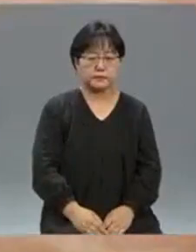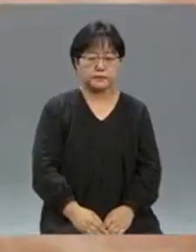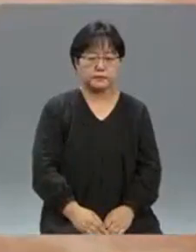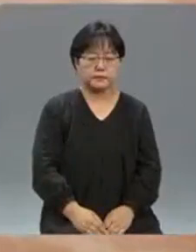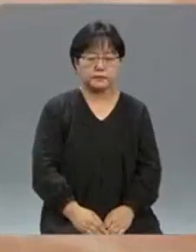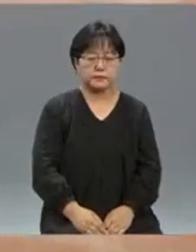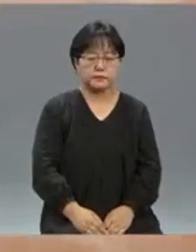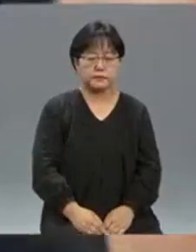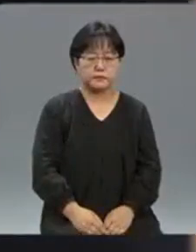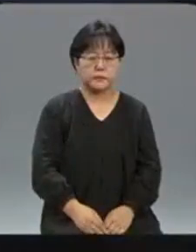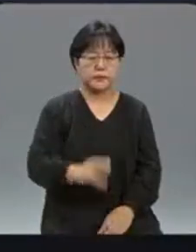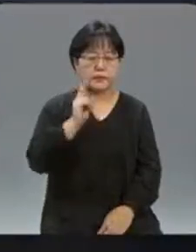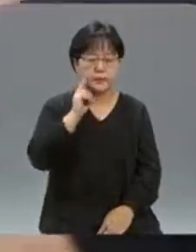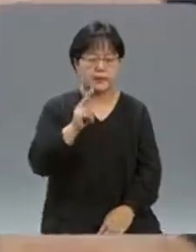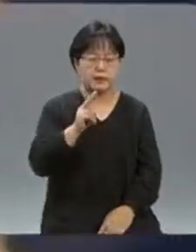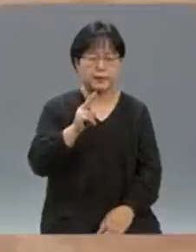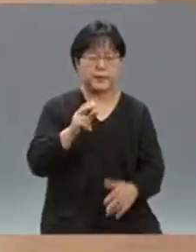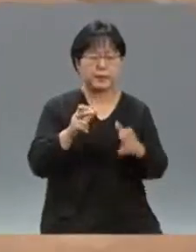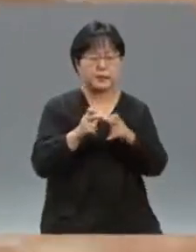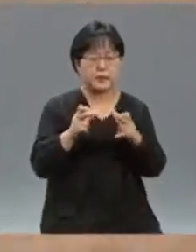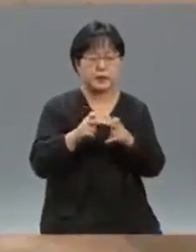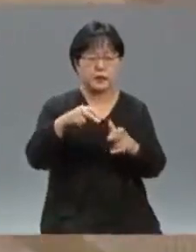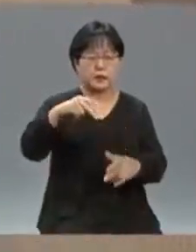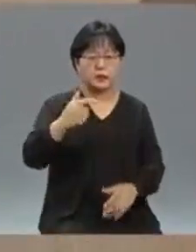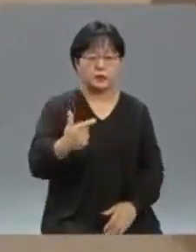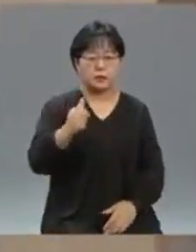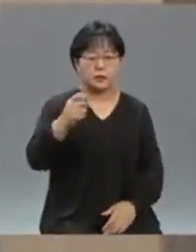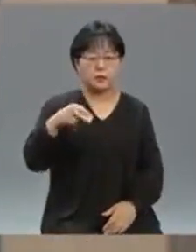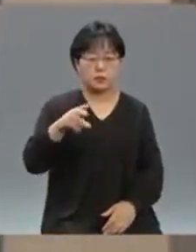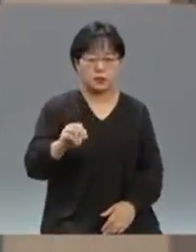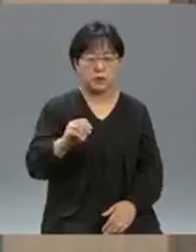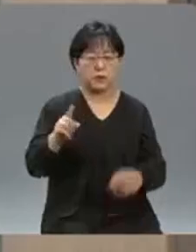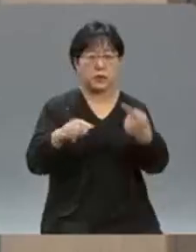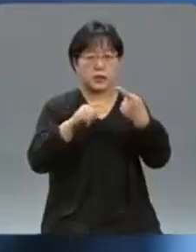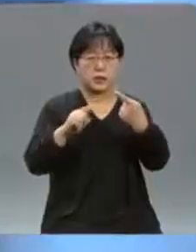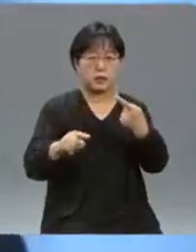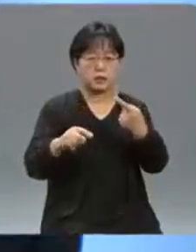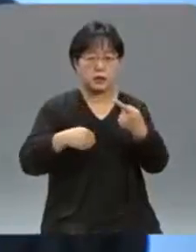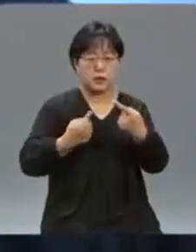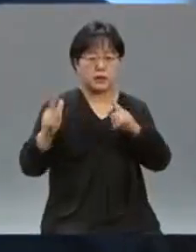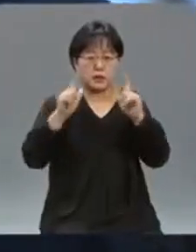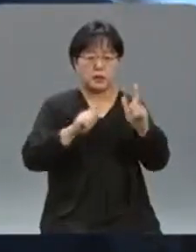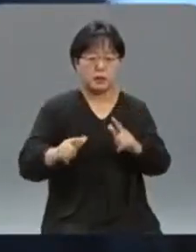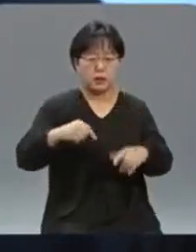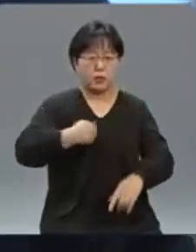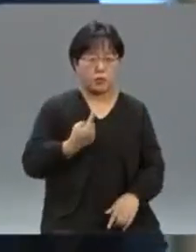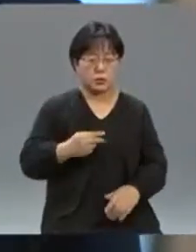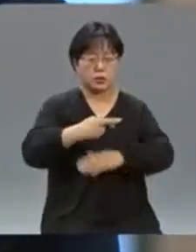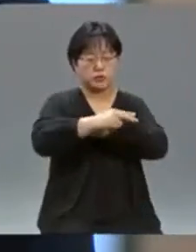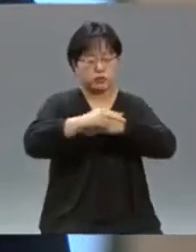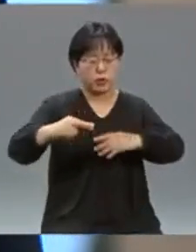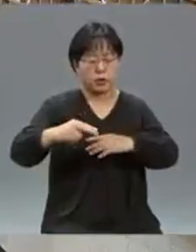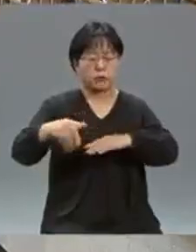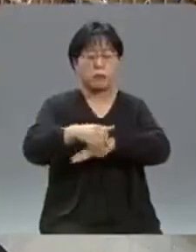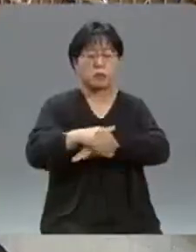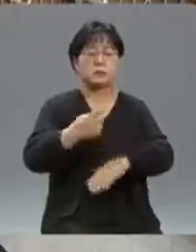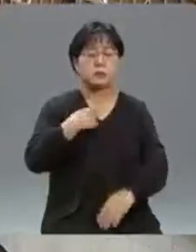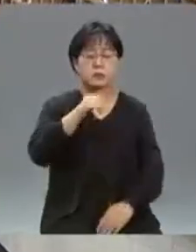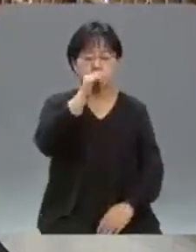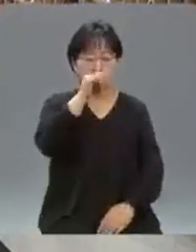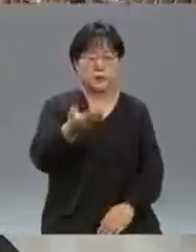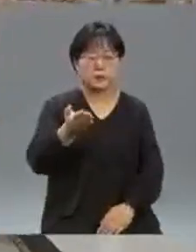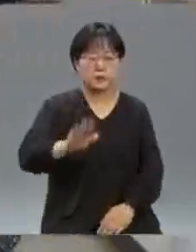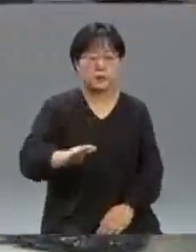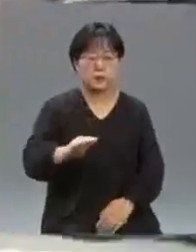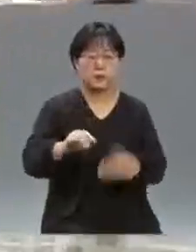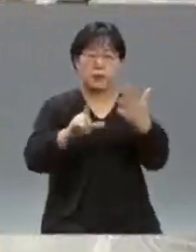주재했습니다 중증 지체장애가 있는 손호성 씨 1인 가구인 손씨는 혼자 수영장을 이용한 적도 있습니다